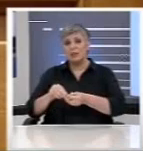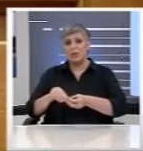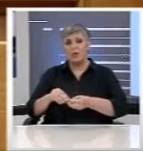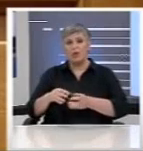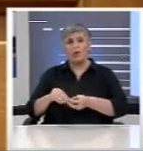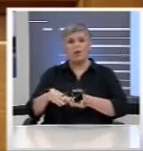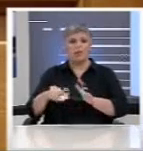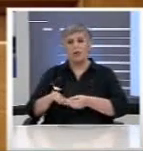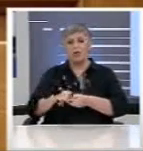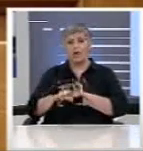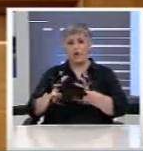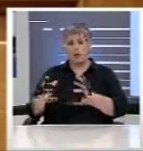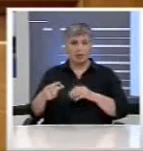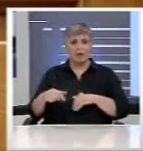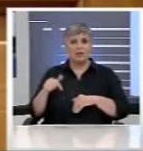είναι